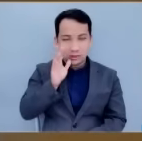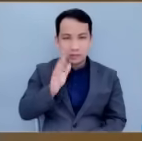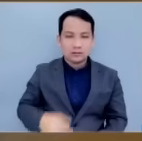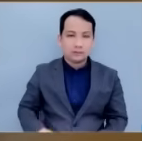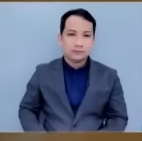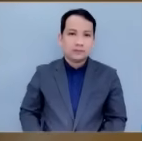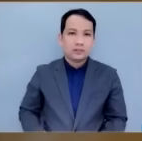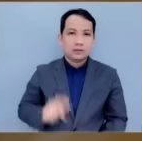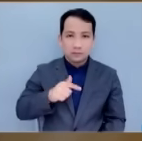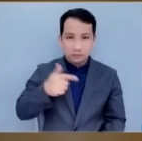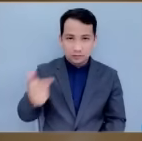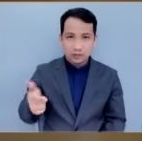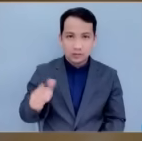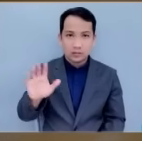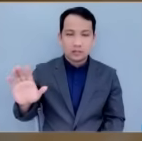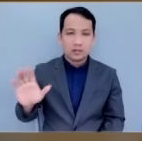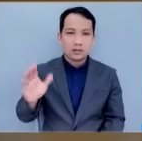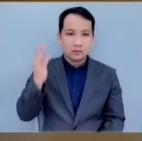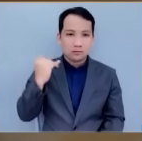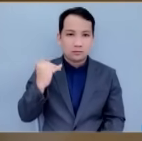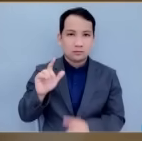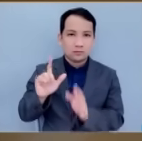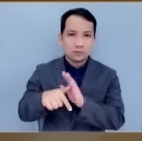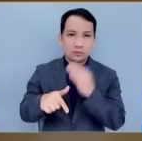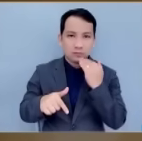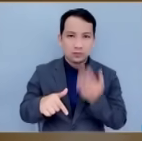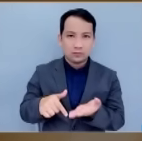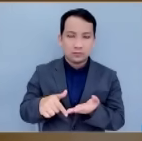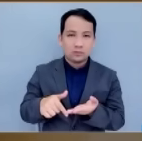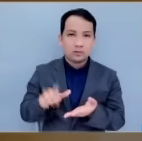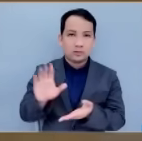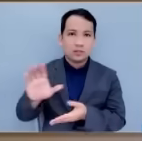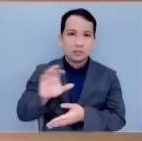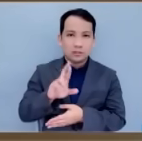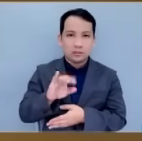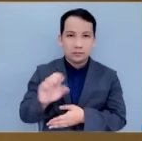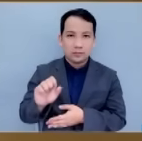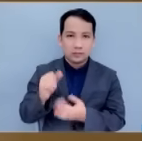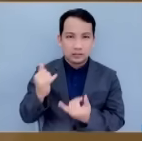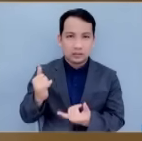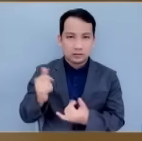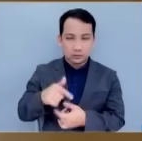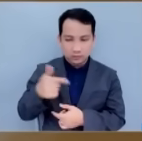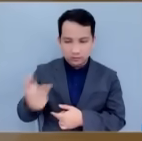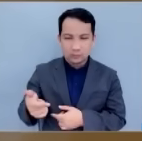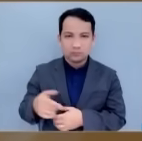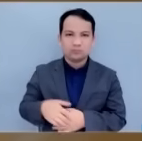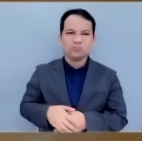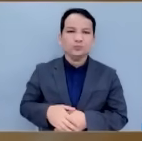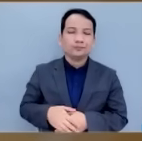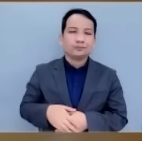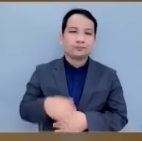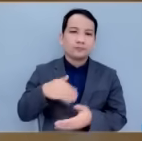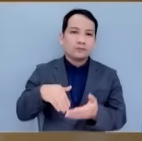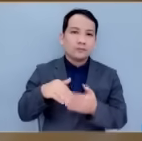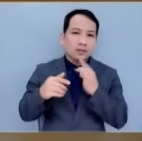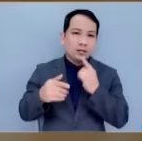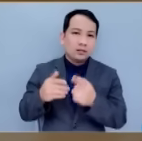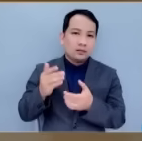lupain sa mister ni Rebecca na kalaunay pumanaw, kaya si Rebecca na ang nagmana nito. Kas nakaulay po ni Sindang, huri po nindang